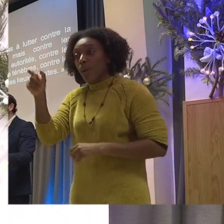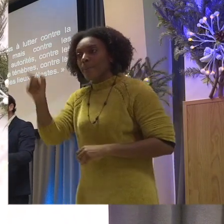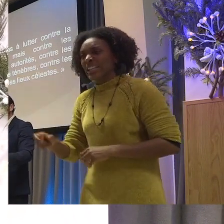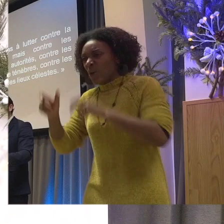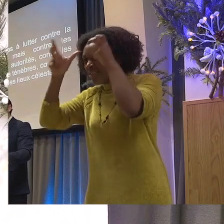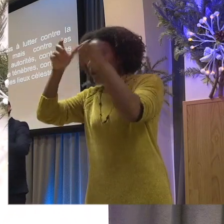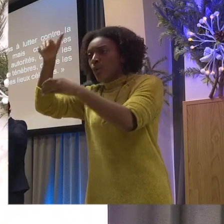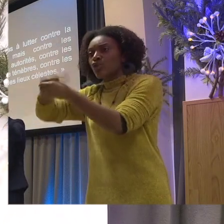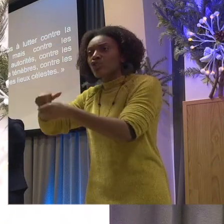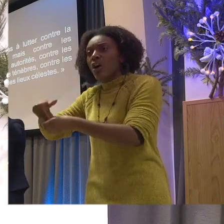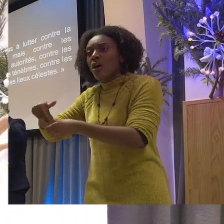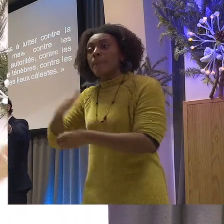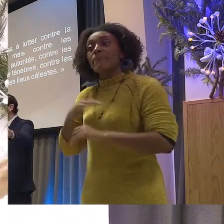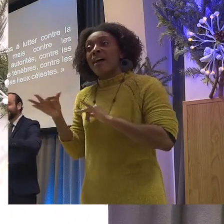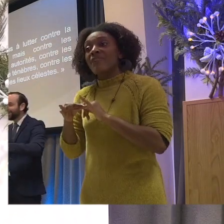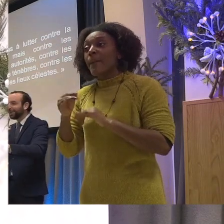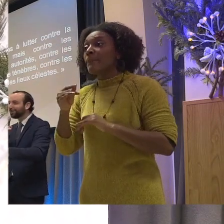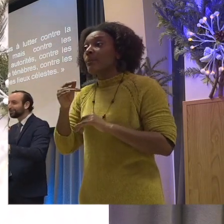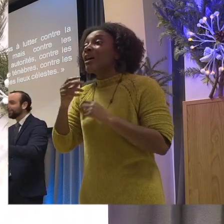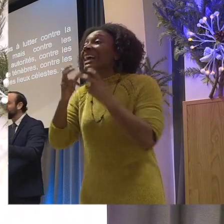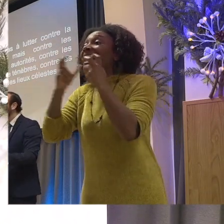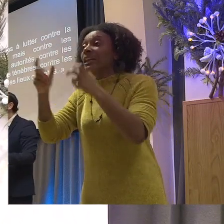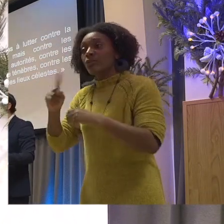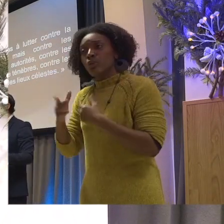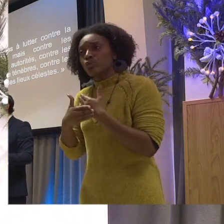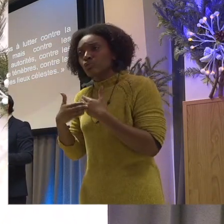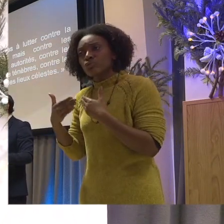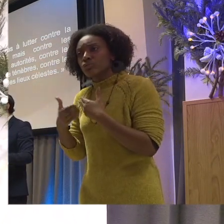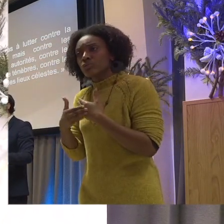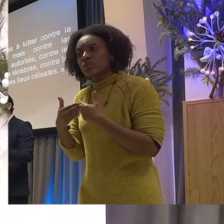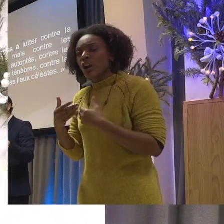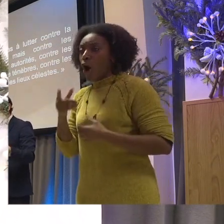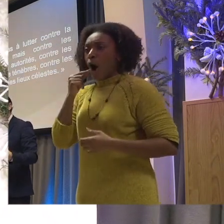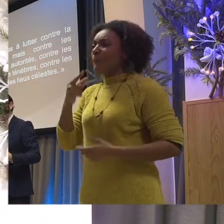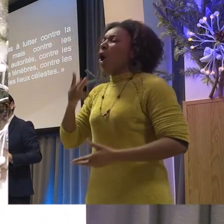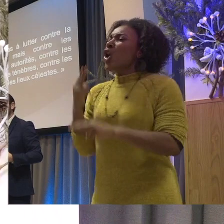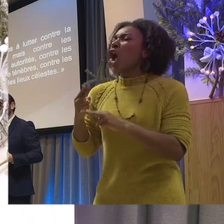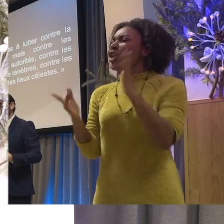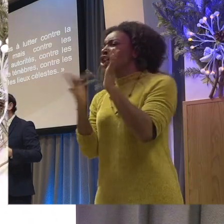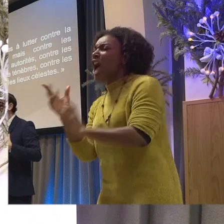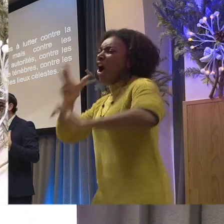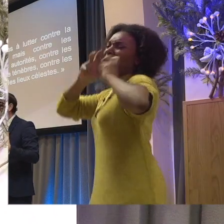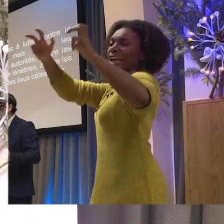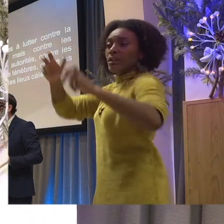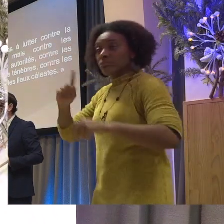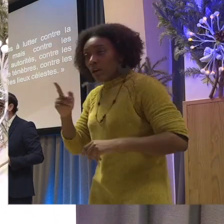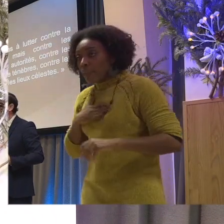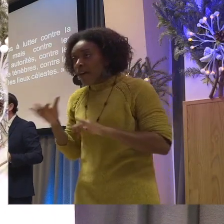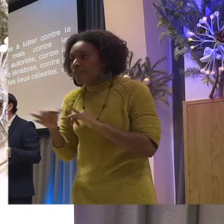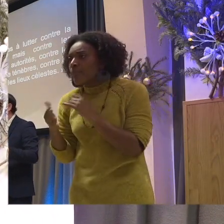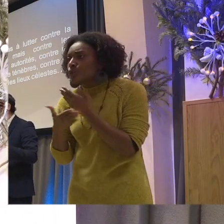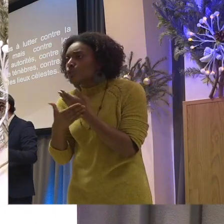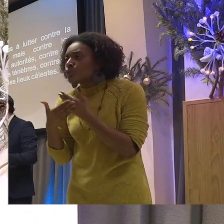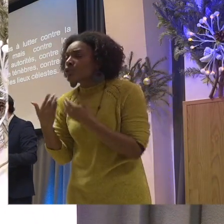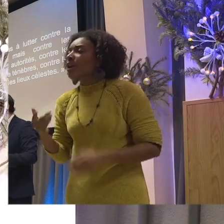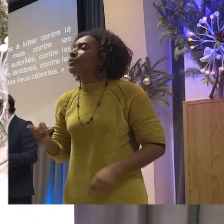Nous, on est là, ah, au nom de Jésus, on se met à crier et tout, de toutes nos forces. Mais elle, non. Elle était dans la douceur. Elle